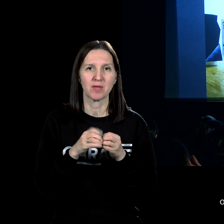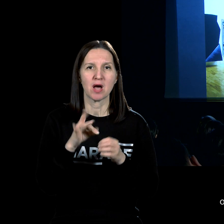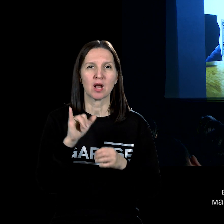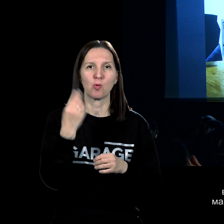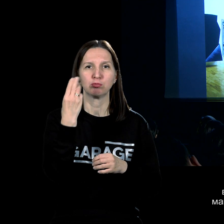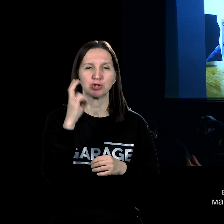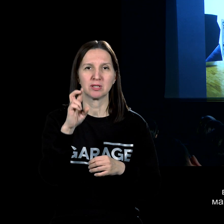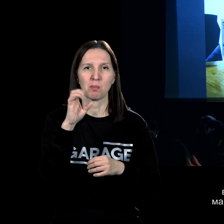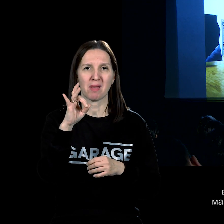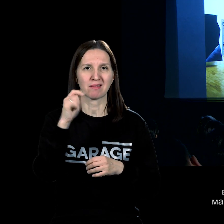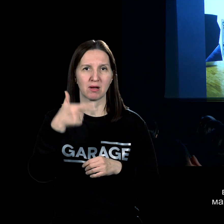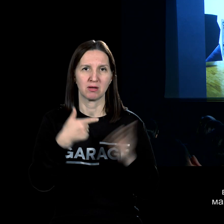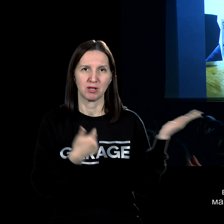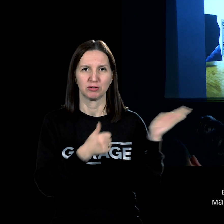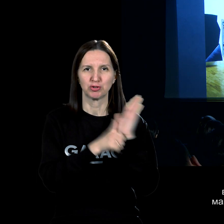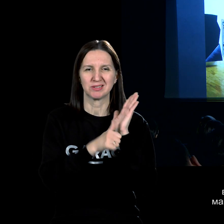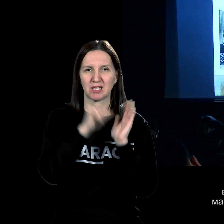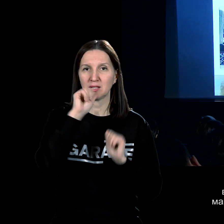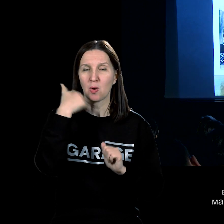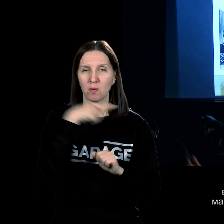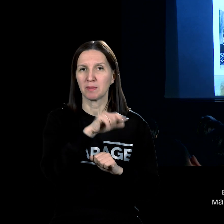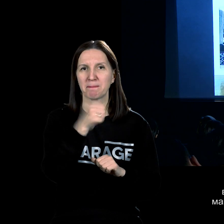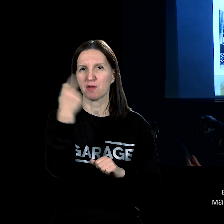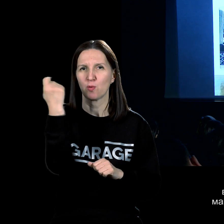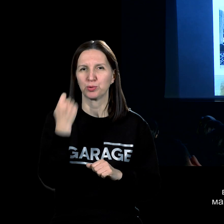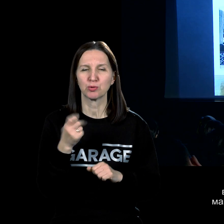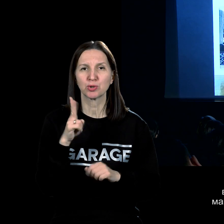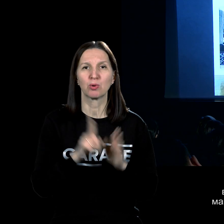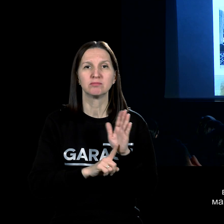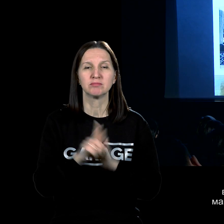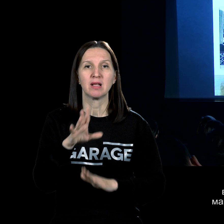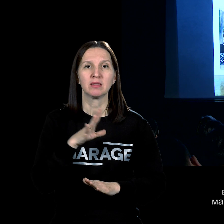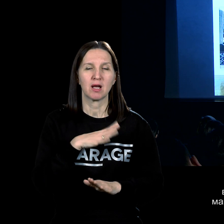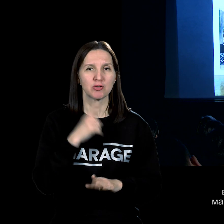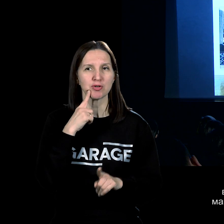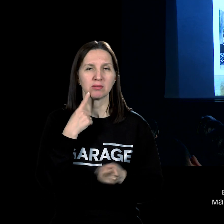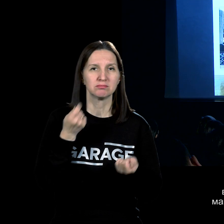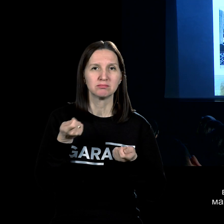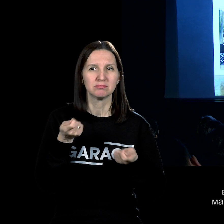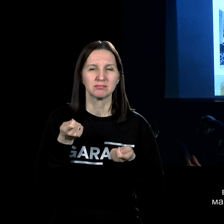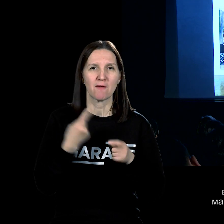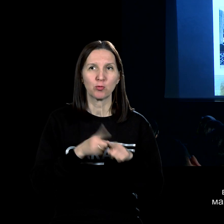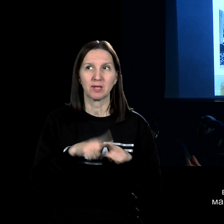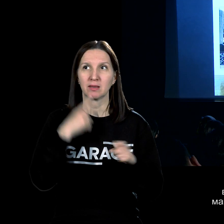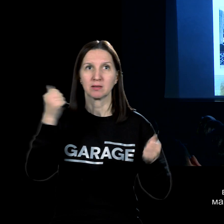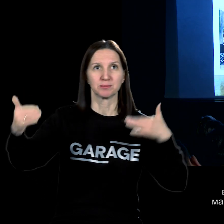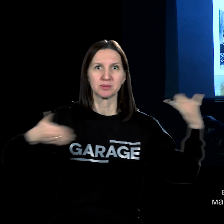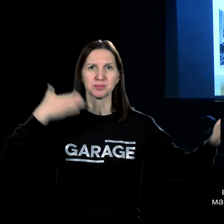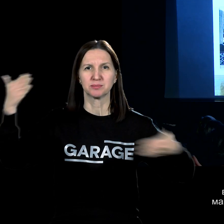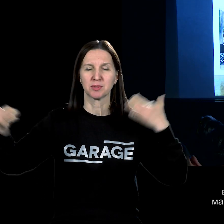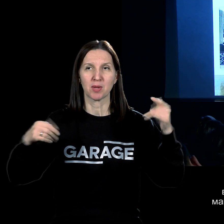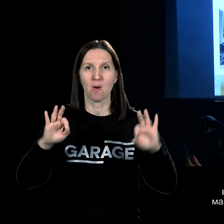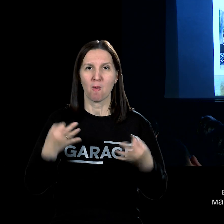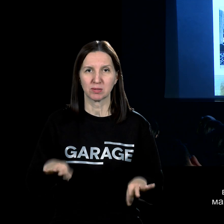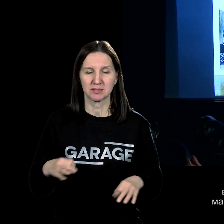Раушенберга 60-х, в которых Раушенберг один из первых художников, который начинает манипулировать вот этим потоком медийных образов, с которыми